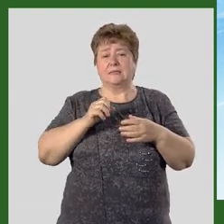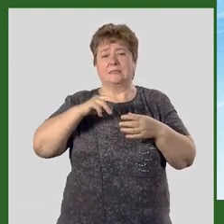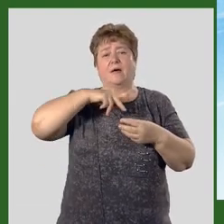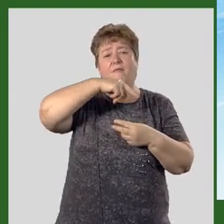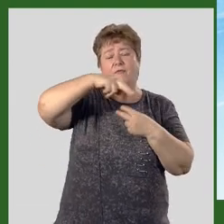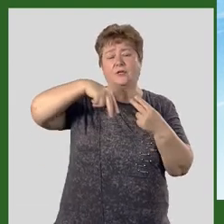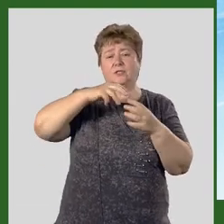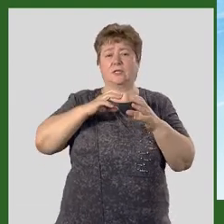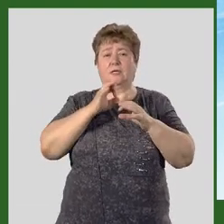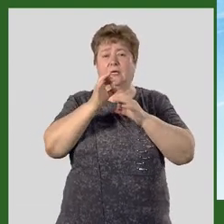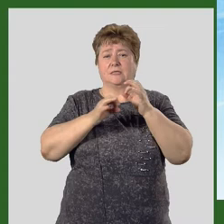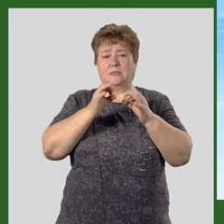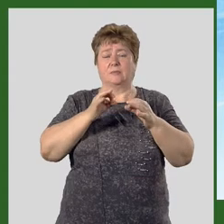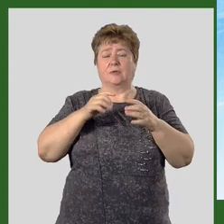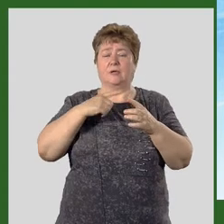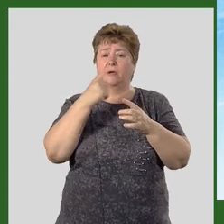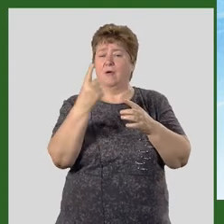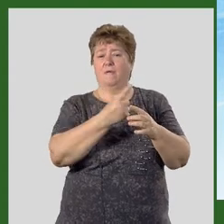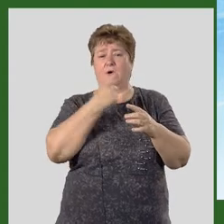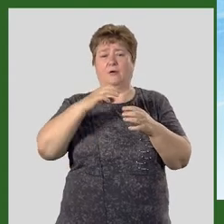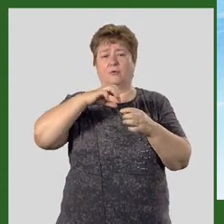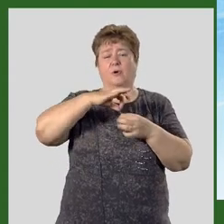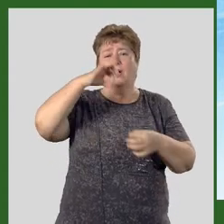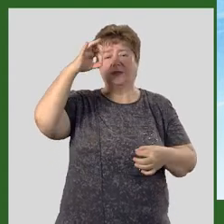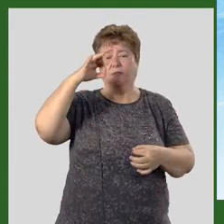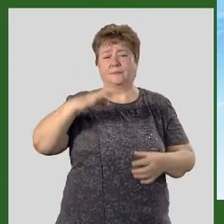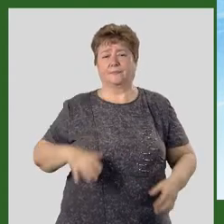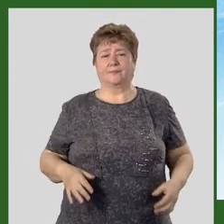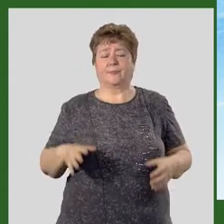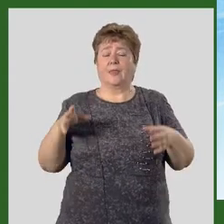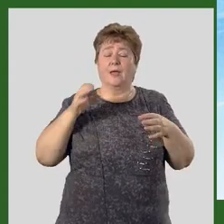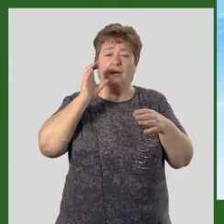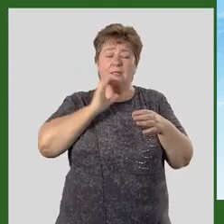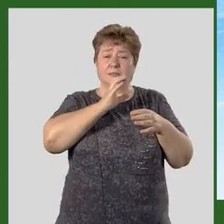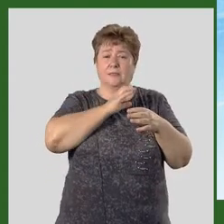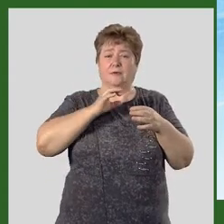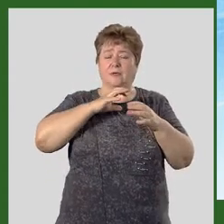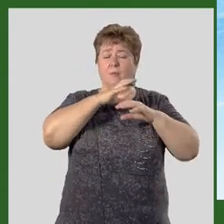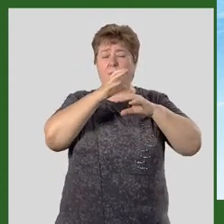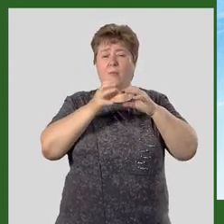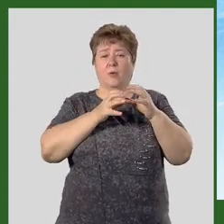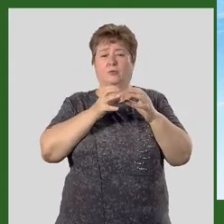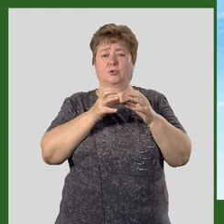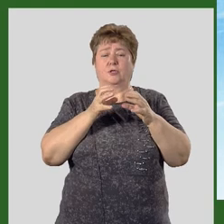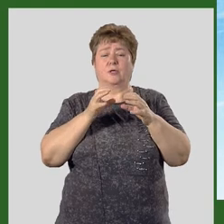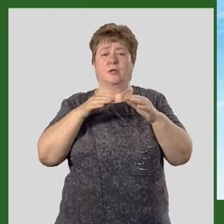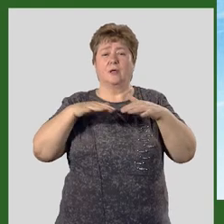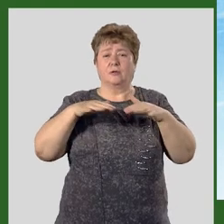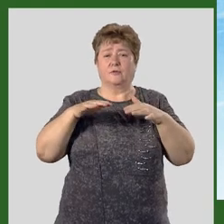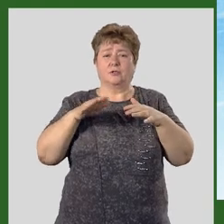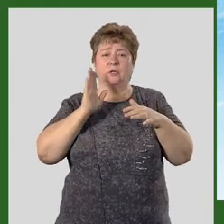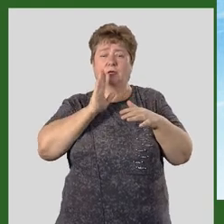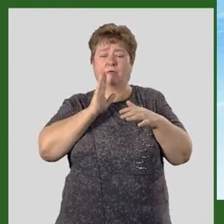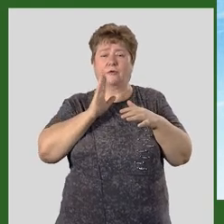Земли вокруг своей оси. В северном полушарии движение воды в них